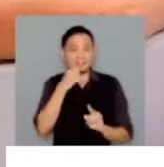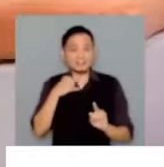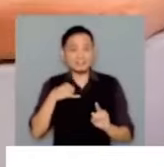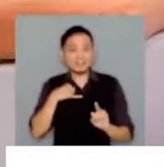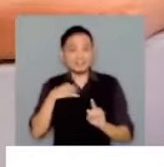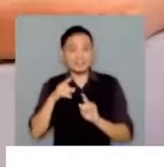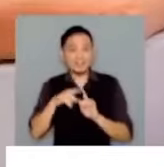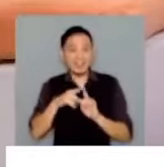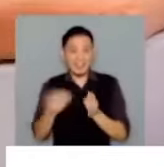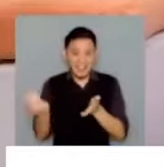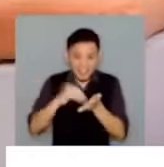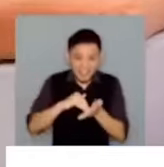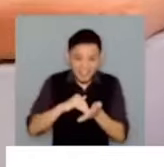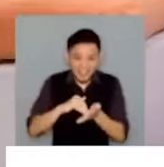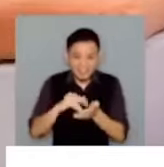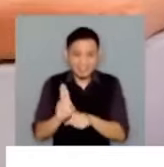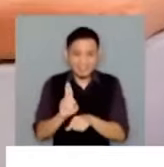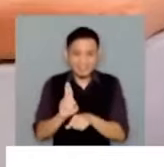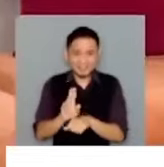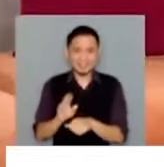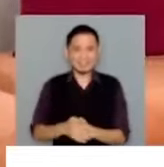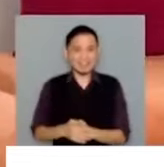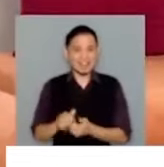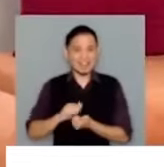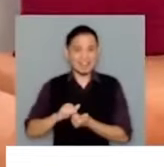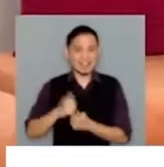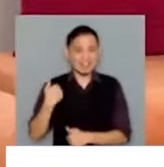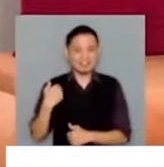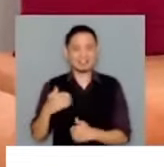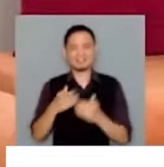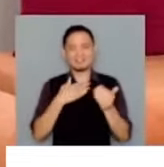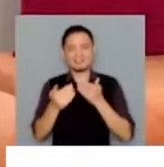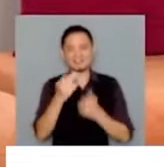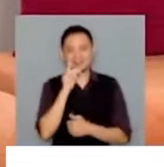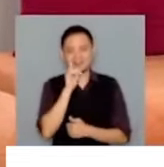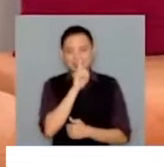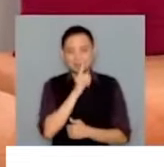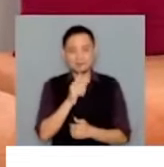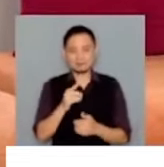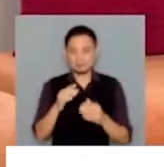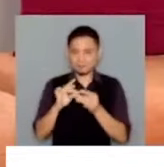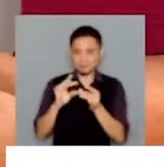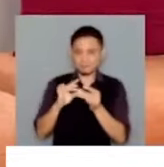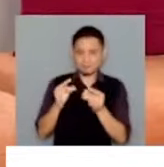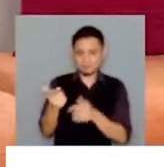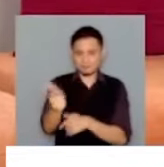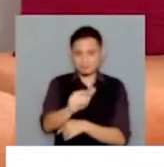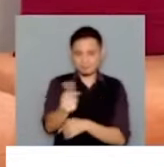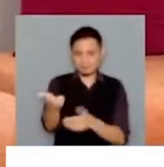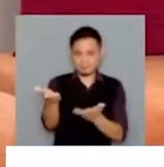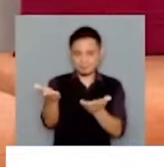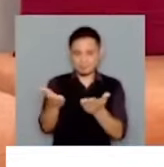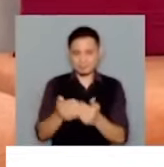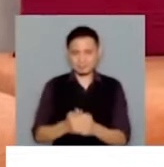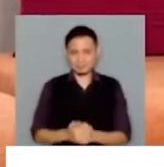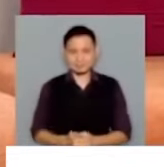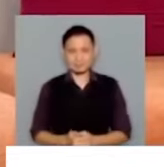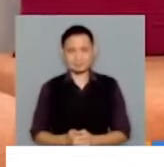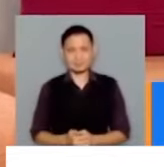pa. Yan, message mo, Jelay pa. I love you, ba?